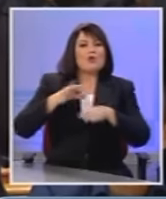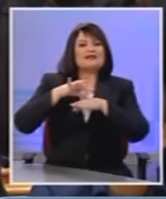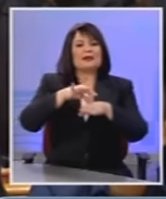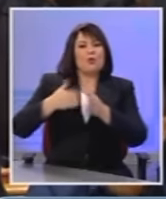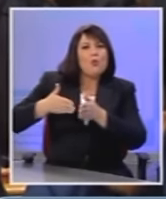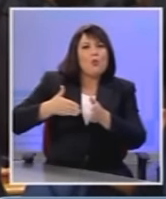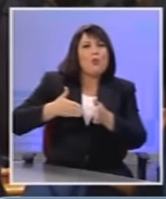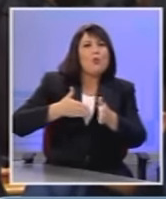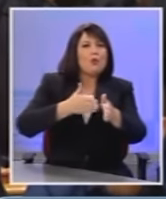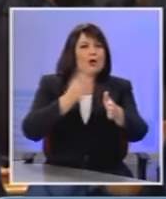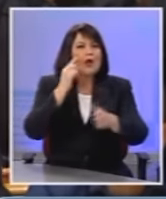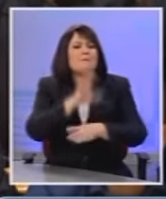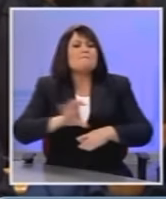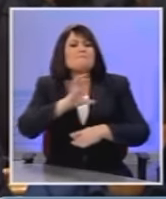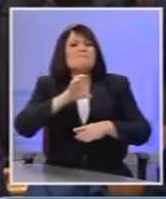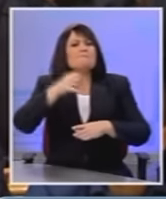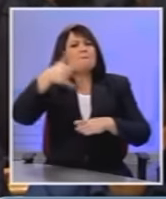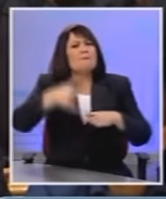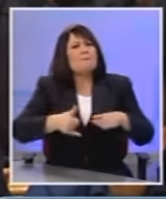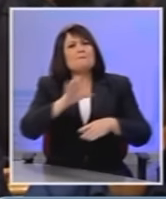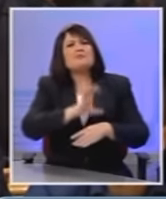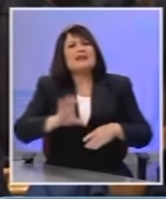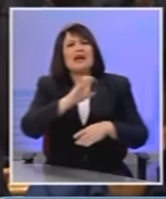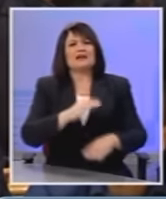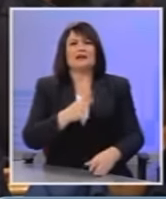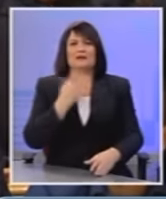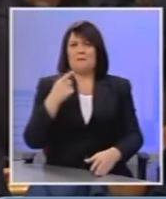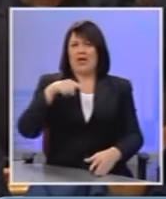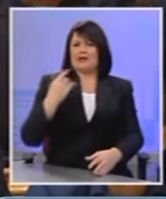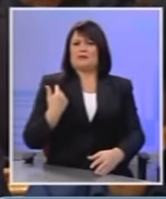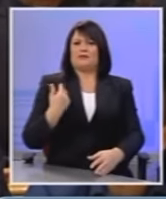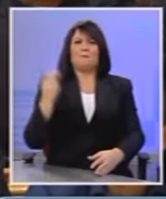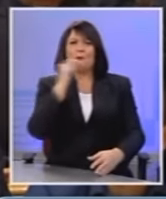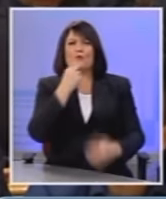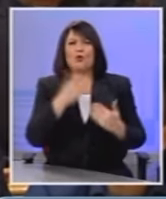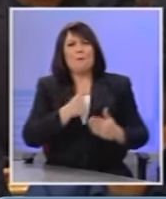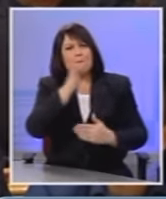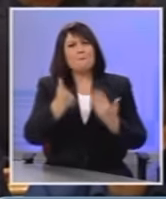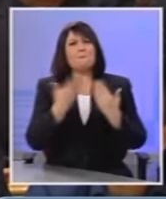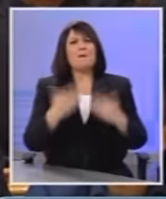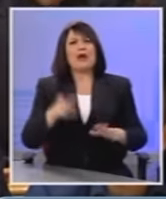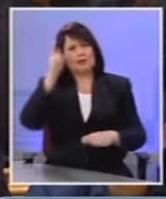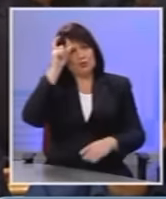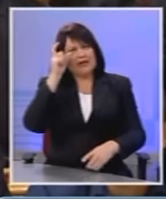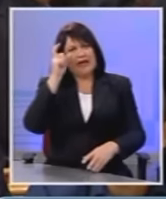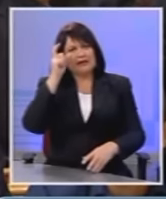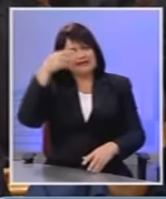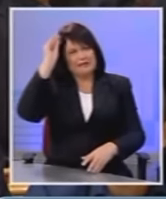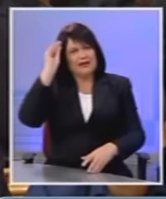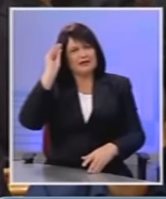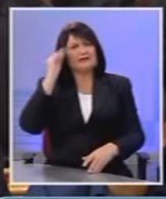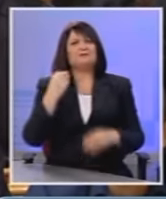αυτά λίγες ημέρες μετά την επίσκεψη του Πρωθυπουργού στην Τουρκία, μέσα σε